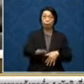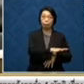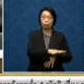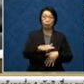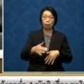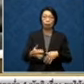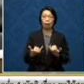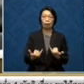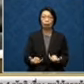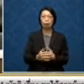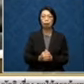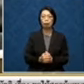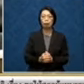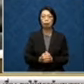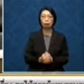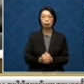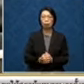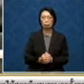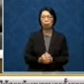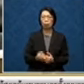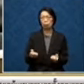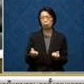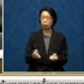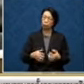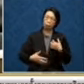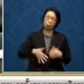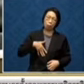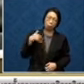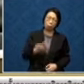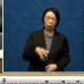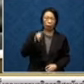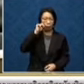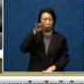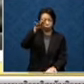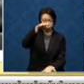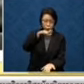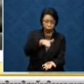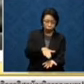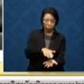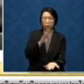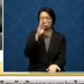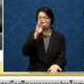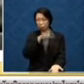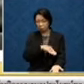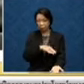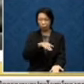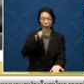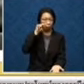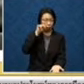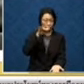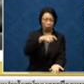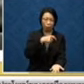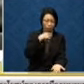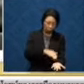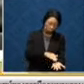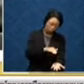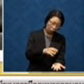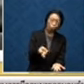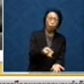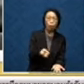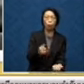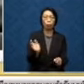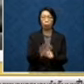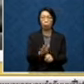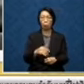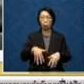ริพักษ์พิมานจังหวัด101ได้รับผลกระทบจากปัญหาน้ำแล้งน้ำมีกลิ่นและหนองน้ำตื้นเขินส่งผลกระทบให้ประชาชน